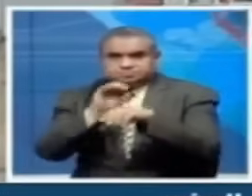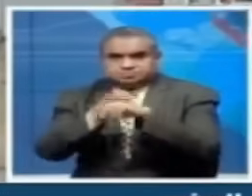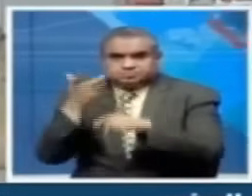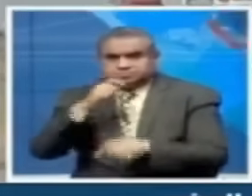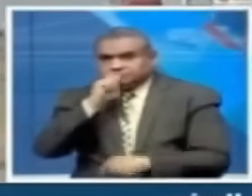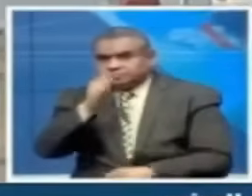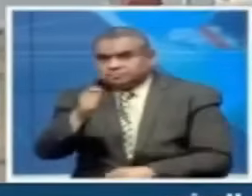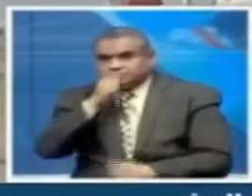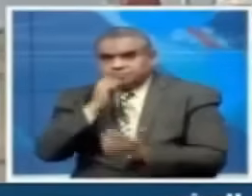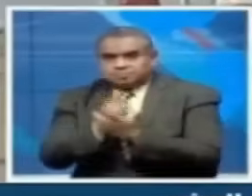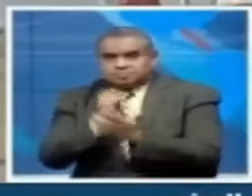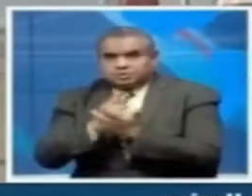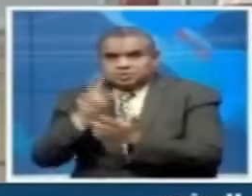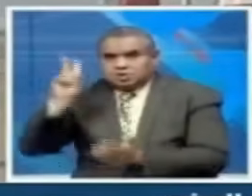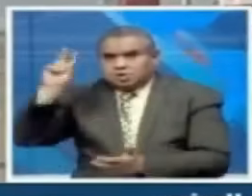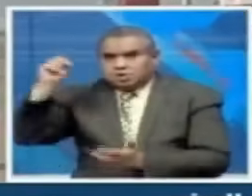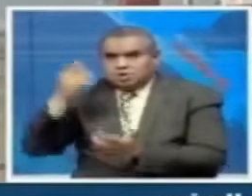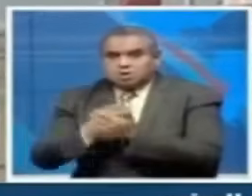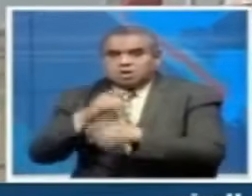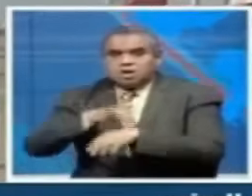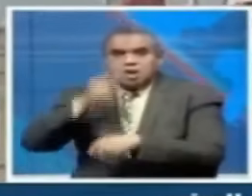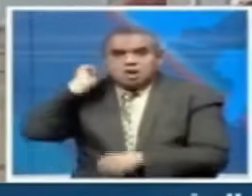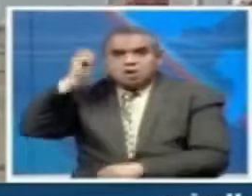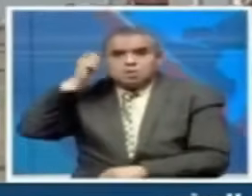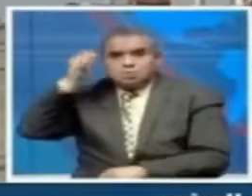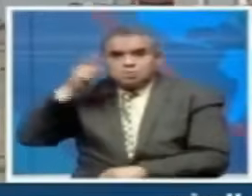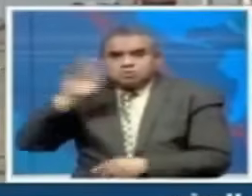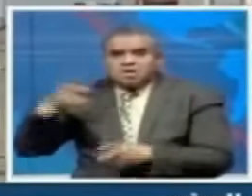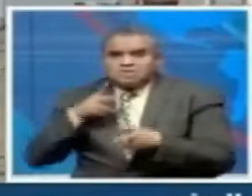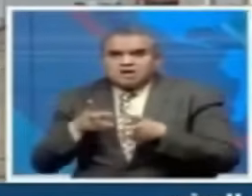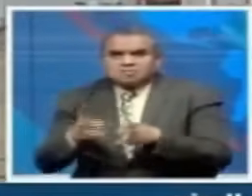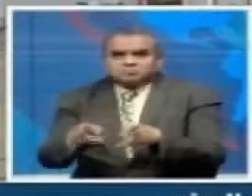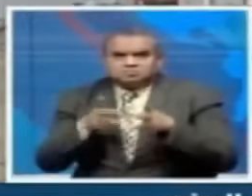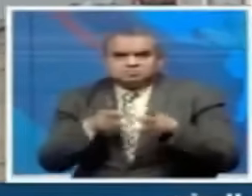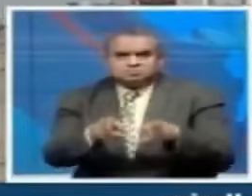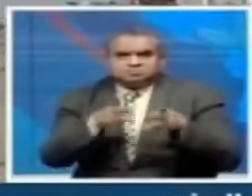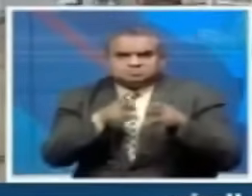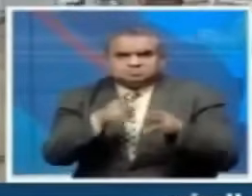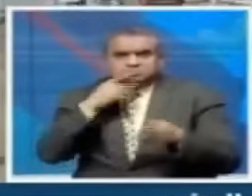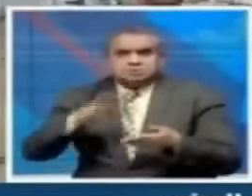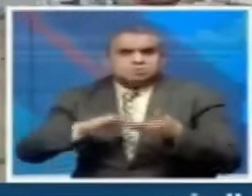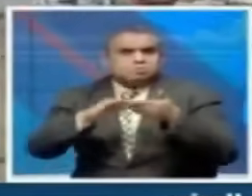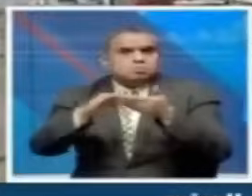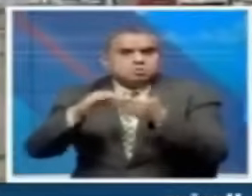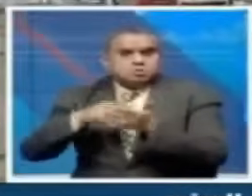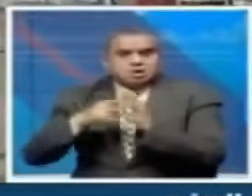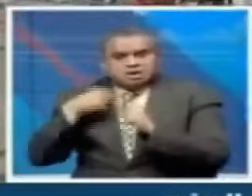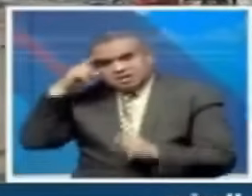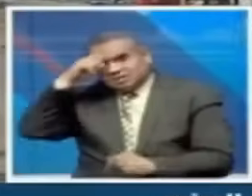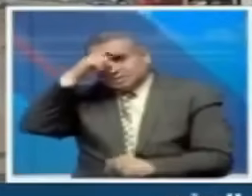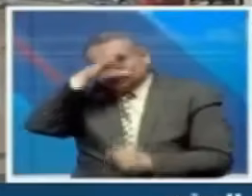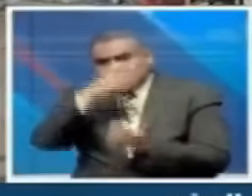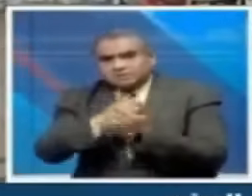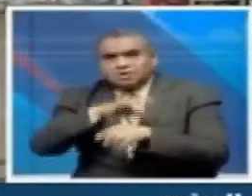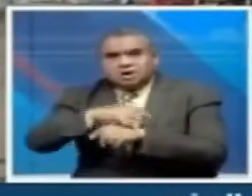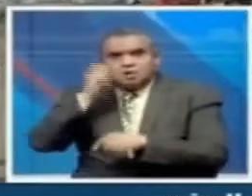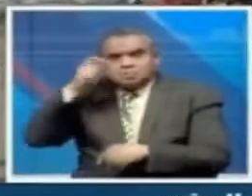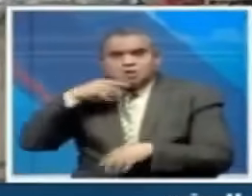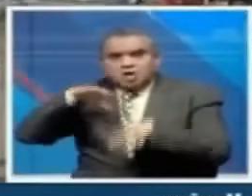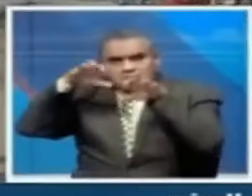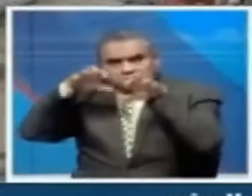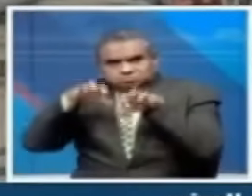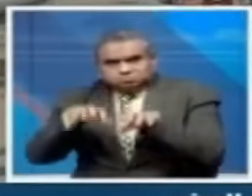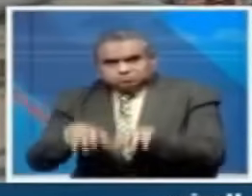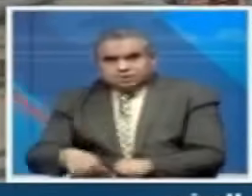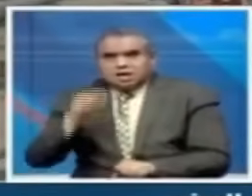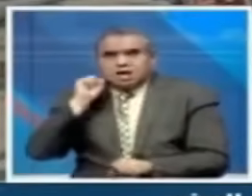المتحدث الأممي أن خروج المستشفيات عن الخدمة الواحد تلو الآخر شكل ضغطا أكبر على باقي المستشفيات،